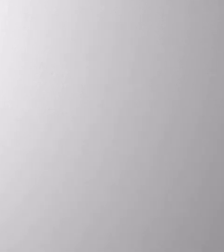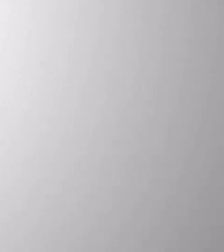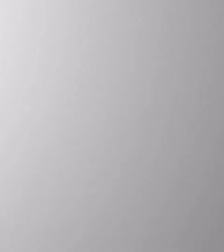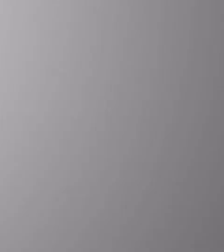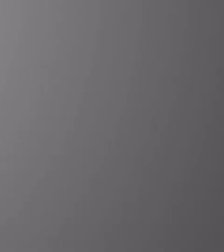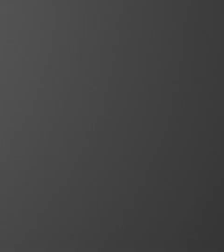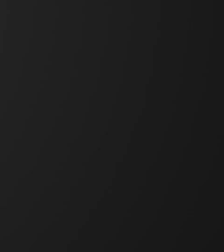s